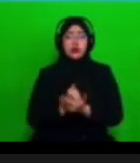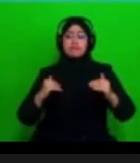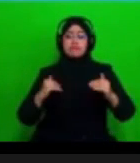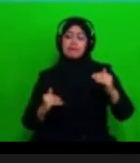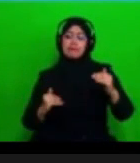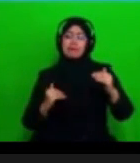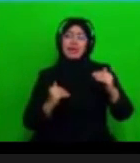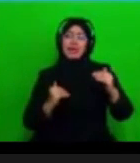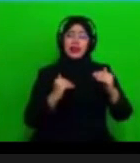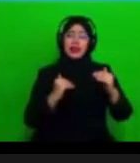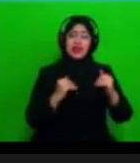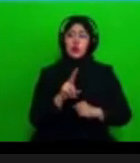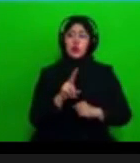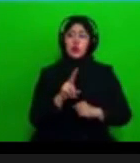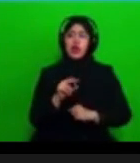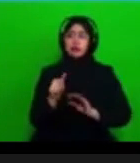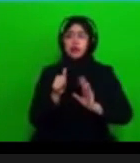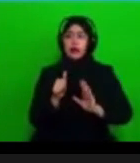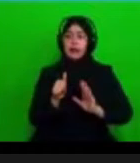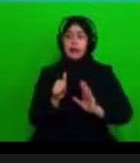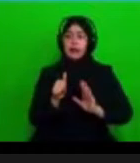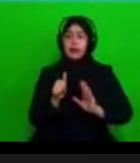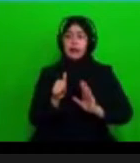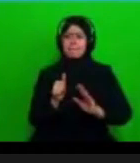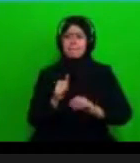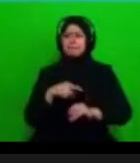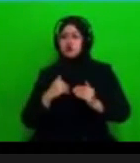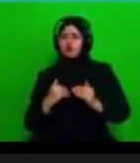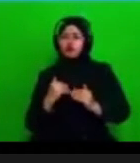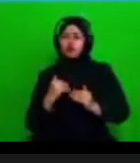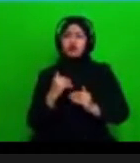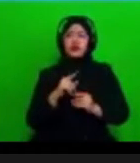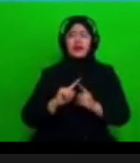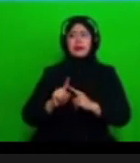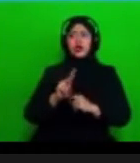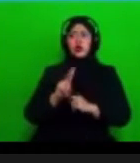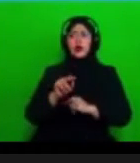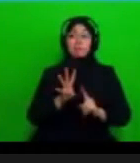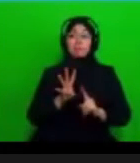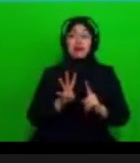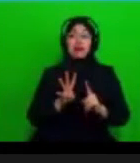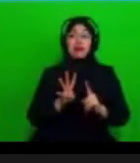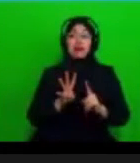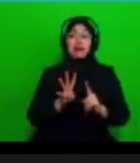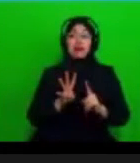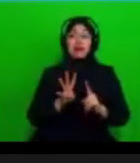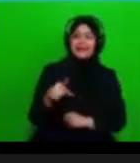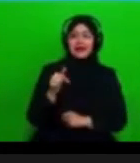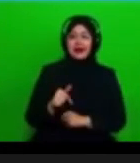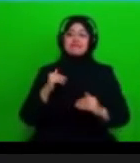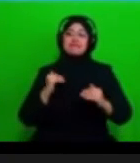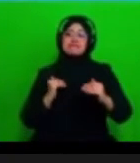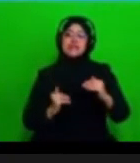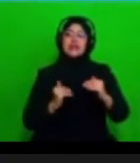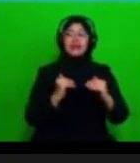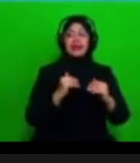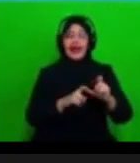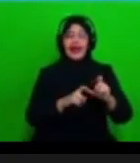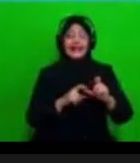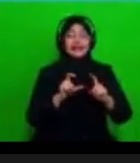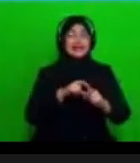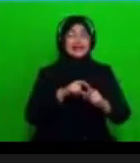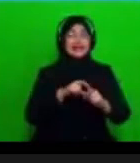dari 2006 agak turun dikit di 2010, tapi secara umum 2014 hingga saat ini memang trennya meningkat untuk